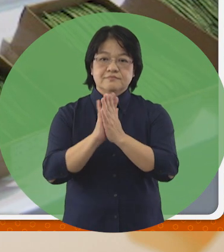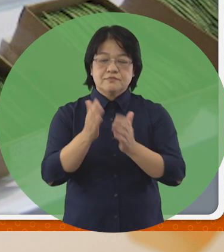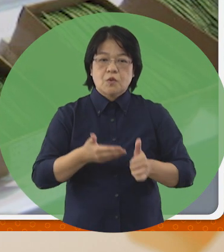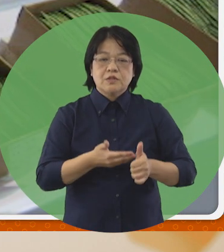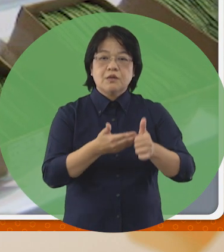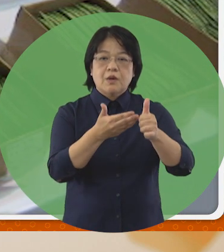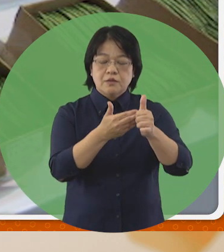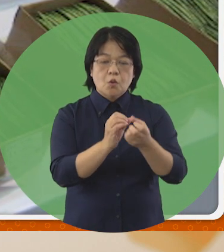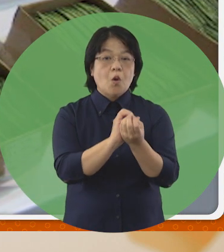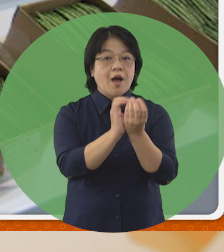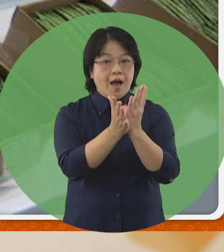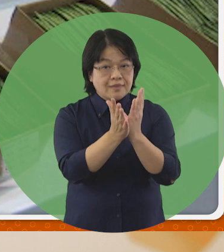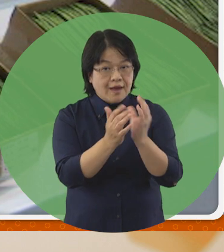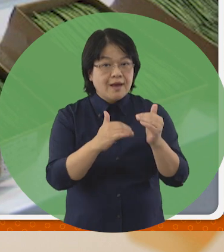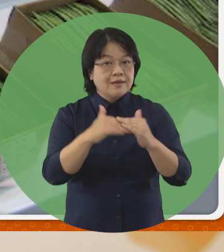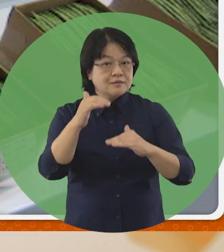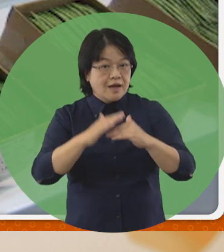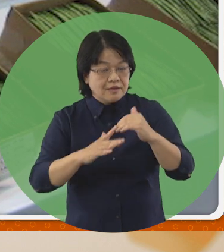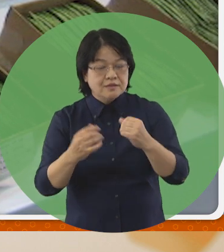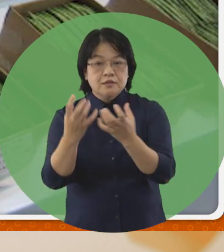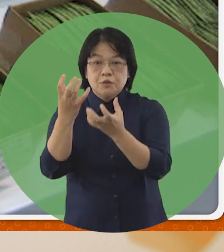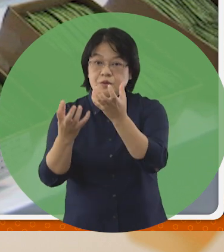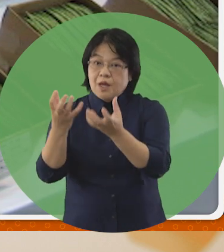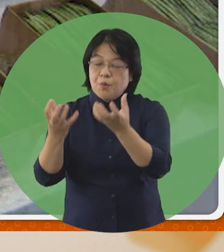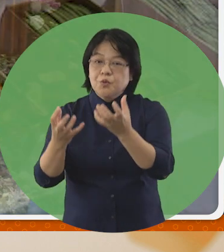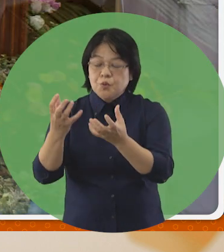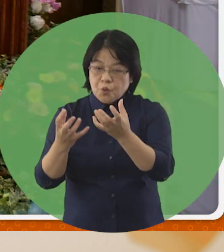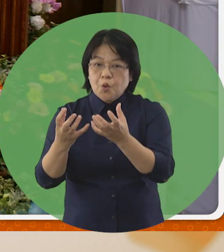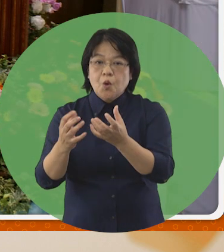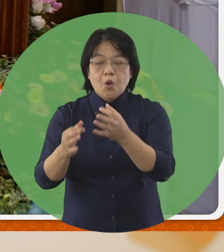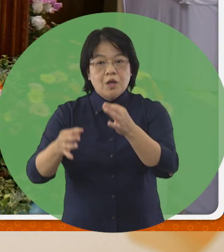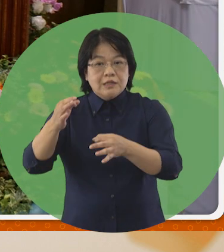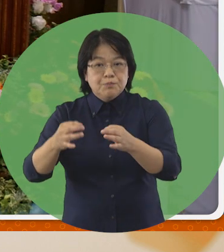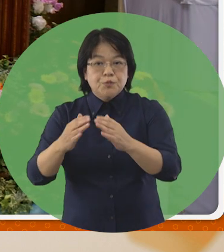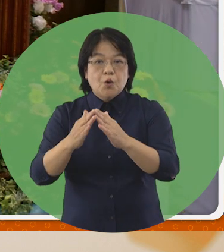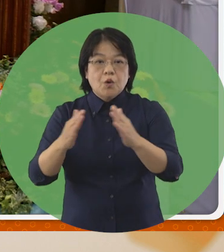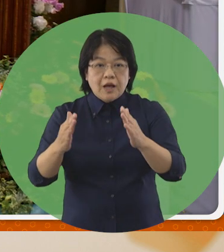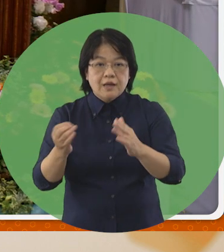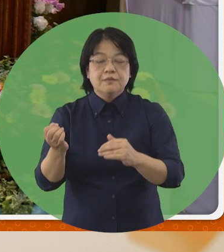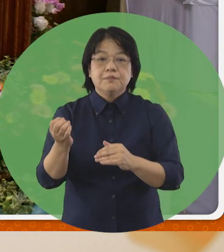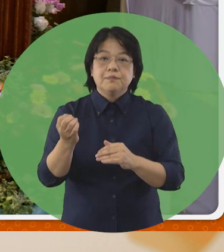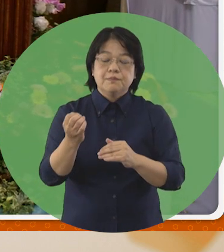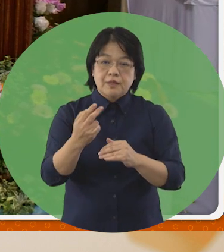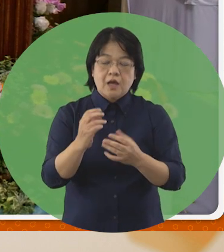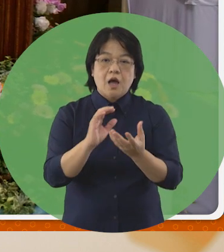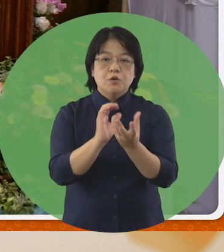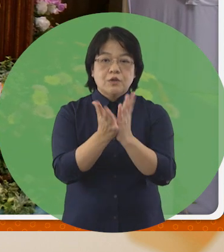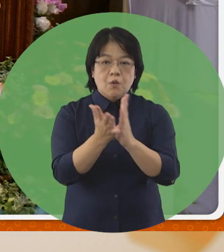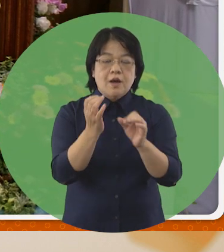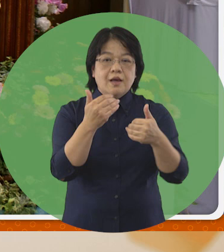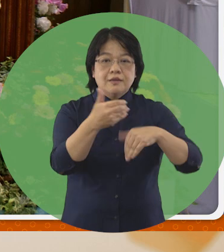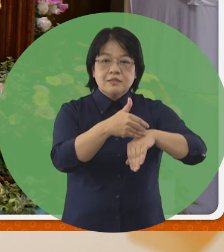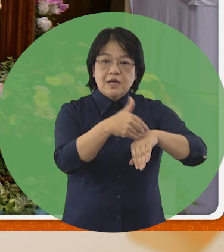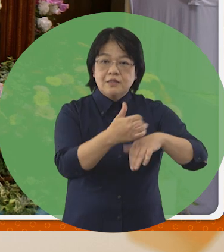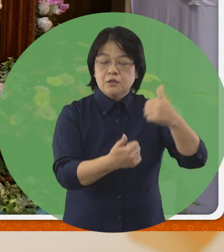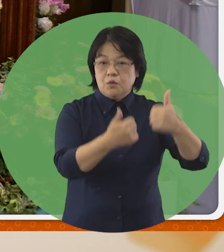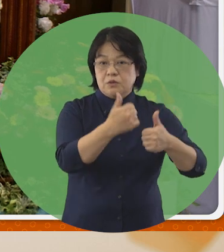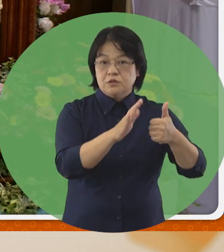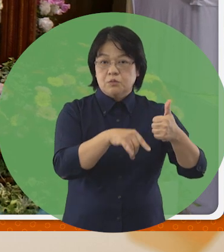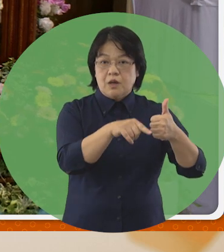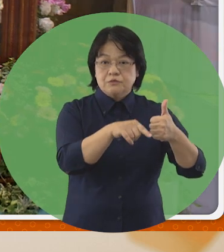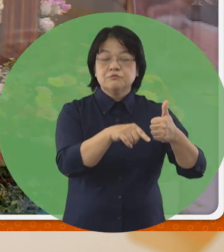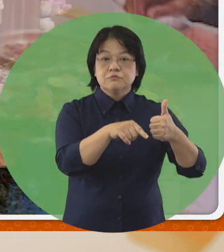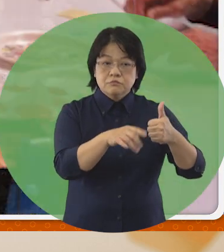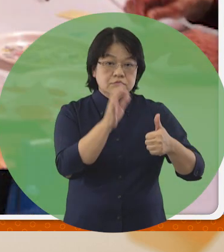された花、野菜、果物の品評会やフラワーデザインコンテストが開催されるほか、見る以外